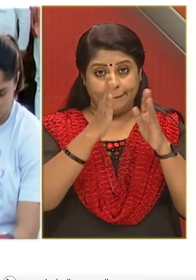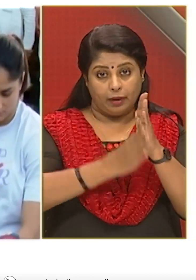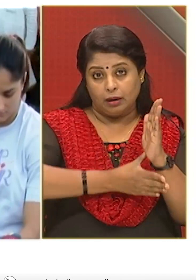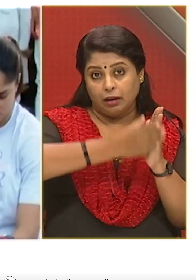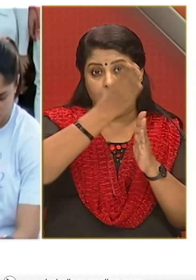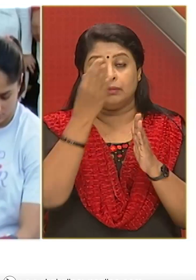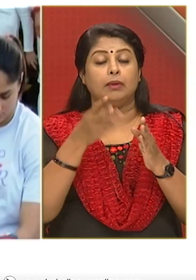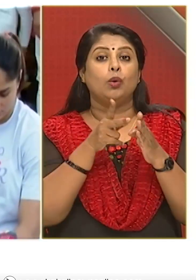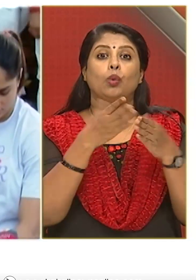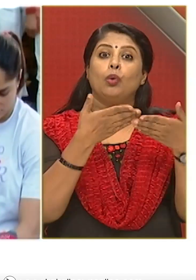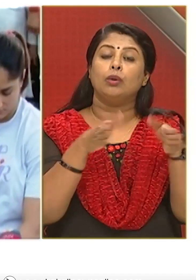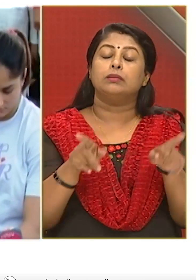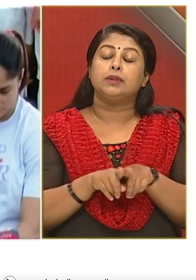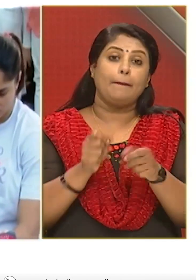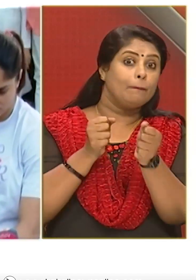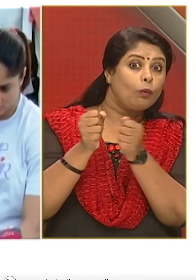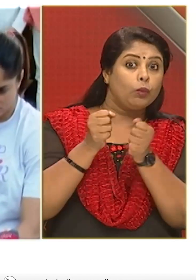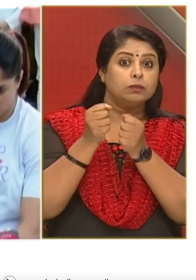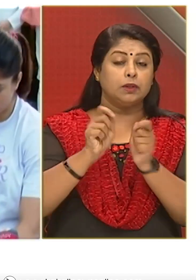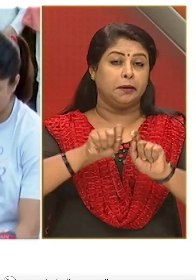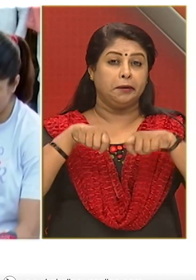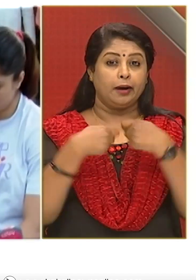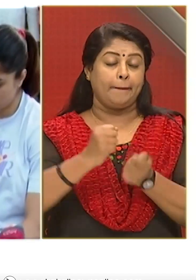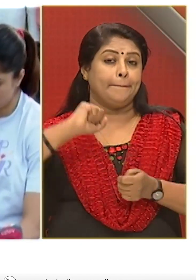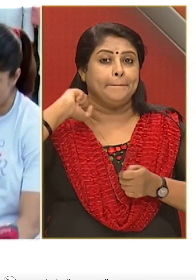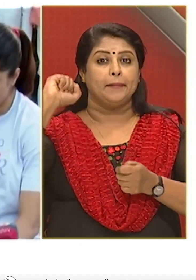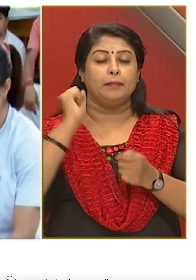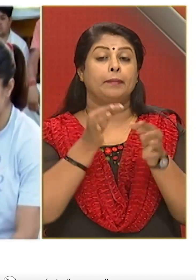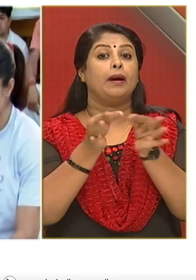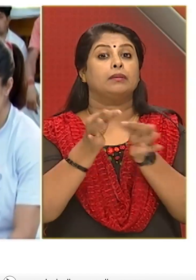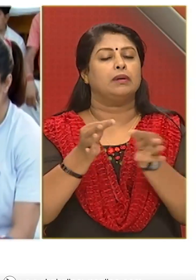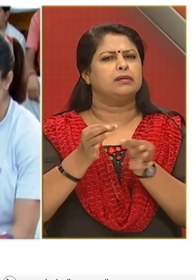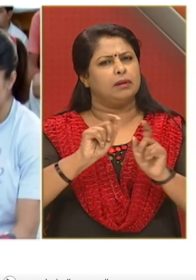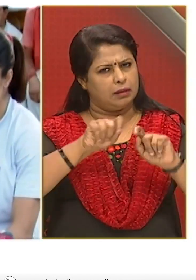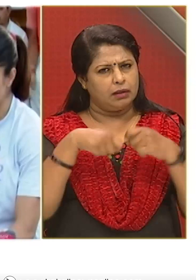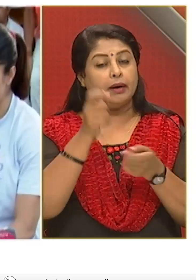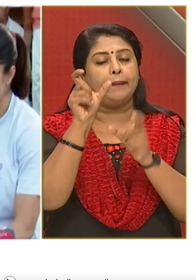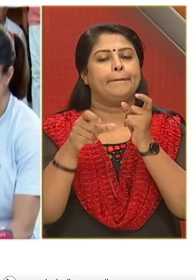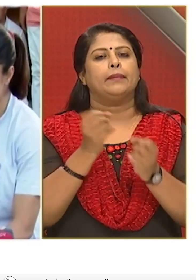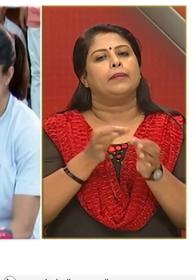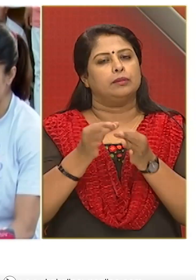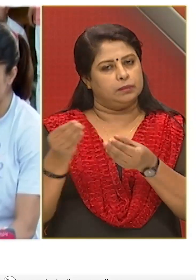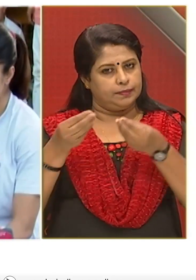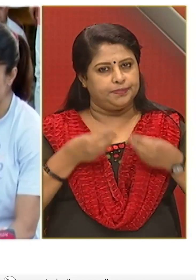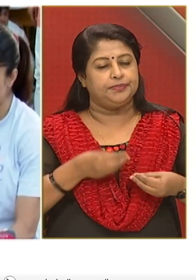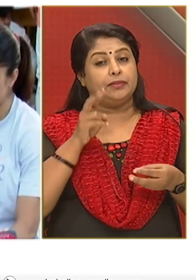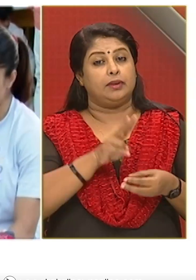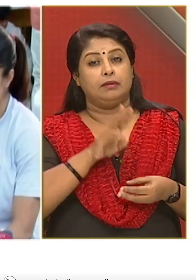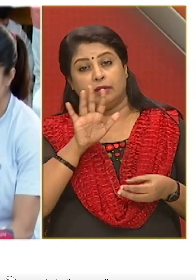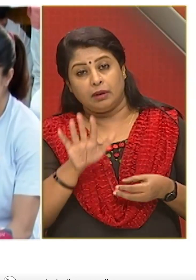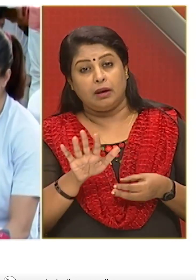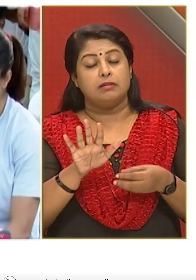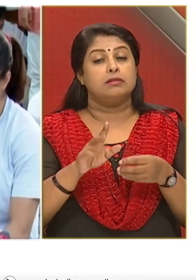വേളയിൽ ഗുസ്തി താരങ്ങളുടെ പ്രതിഷേധം സംബന്ധിച്ചുള്ള വിശദീകരണവുമായി താരങ്ങൾ ഇപ്പോൾ രംഗത്തെത്തിയത്. 28-ന് വനിതാ